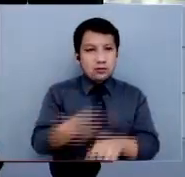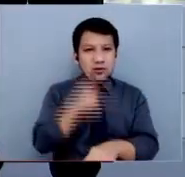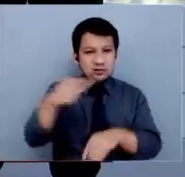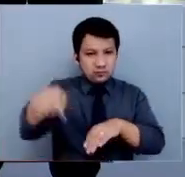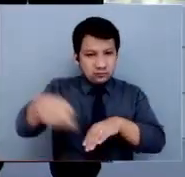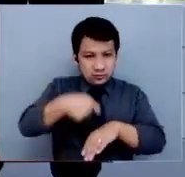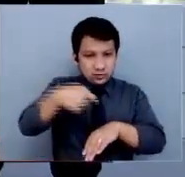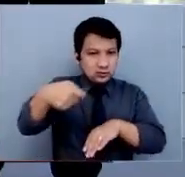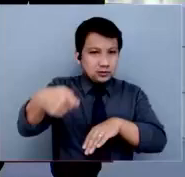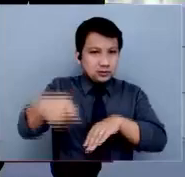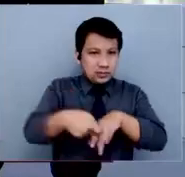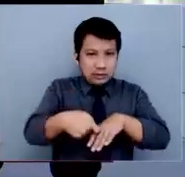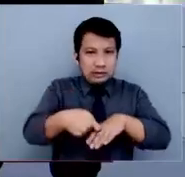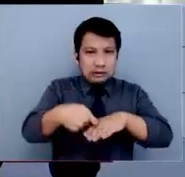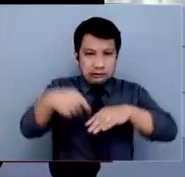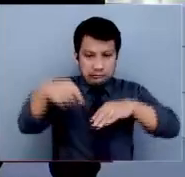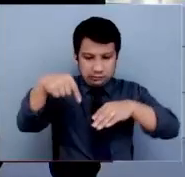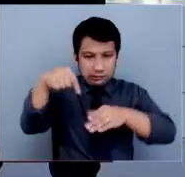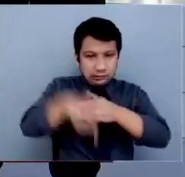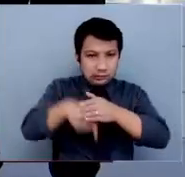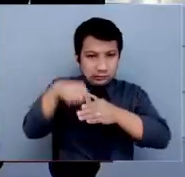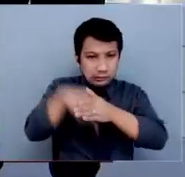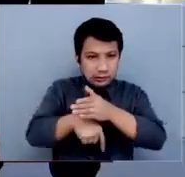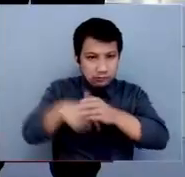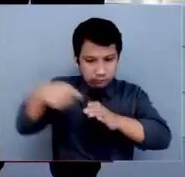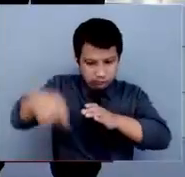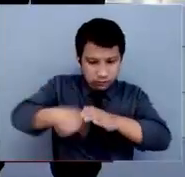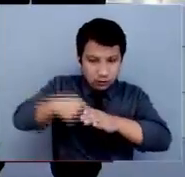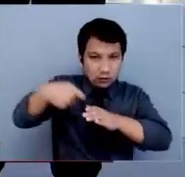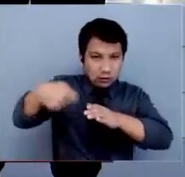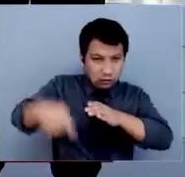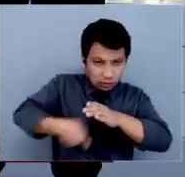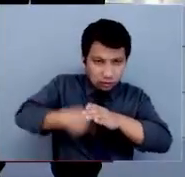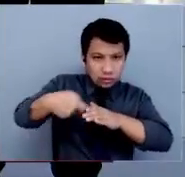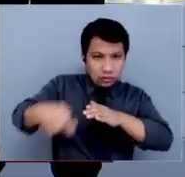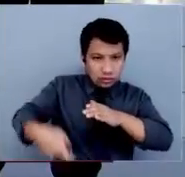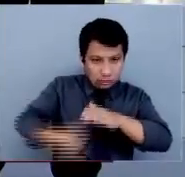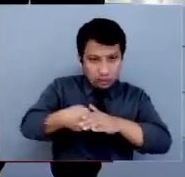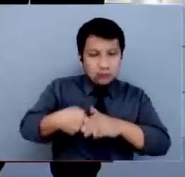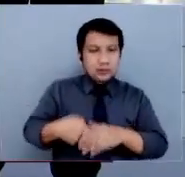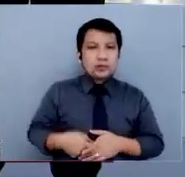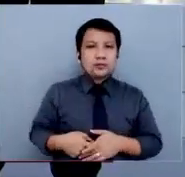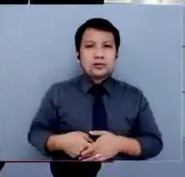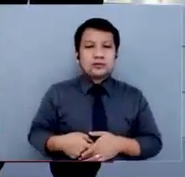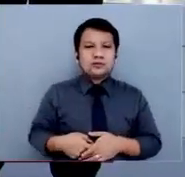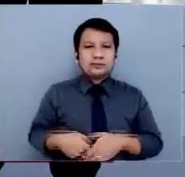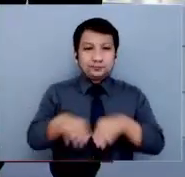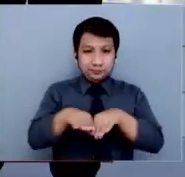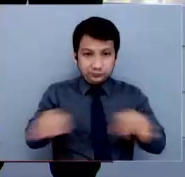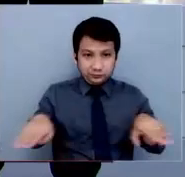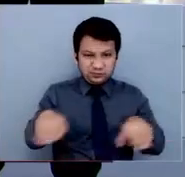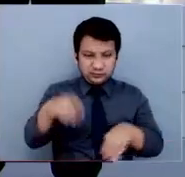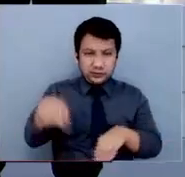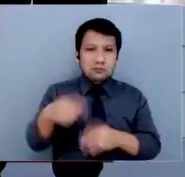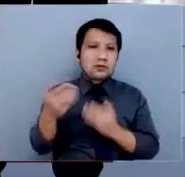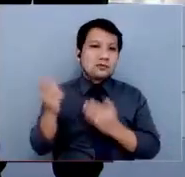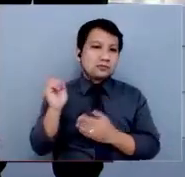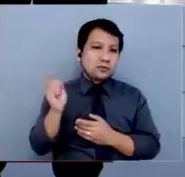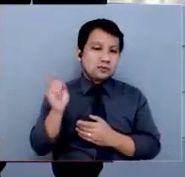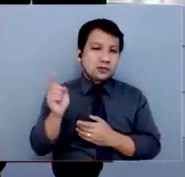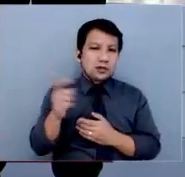nagiging malalim na hukay ang nasabing minahan. Dahil po above ground ng operasyon, mas madali, mas